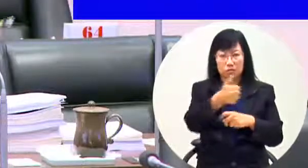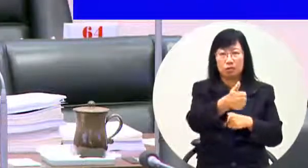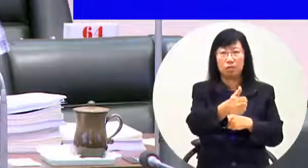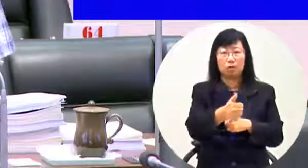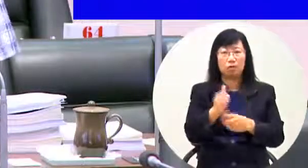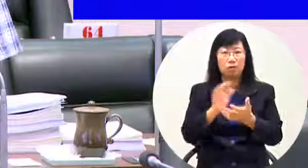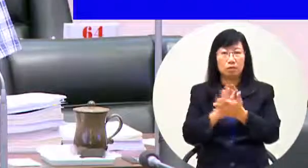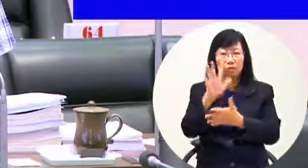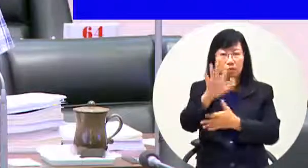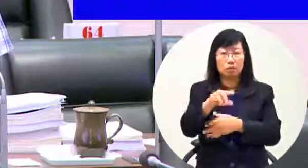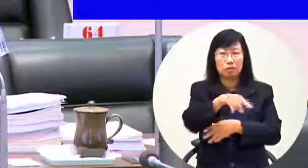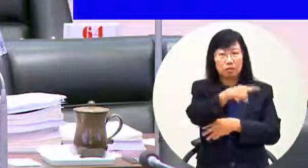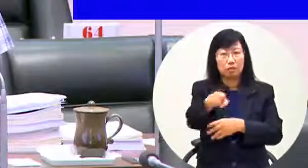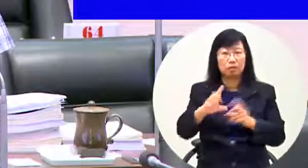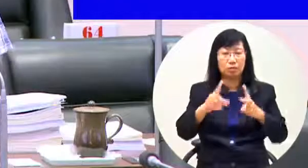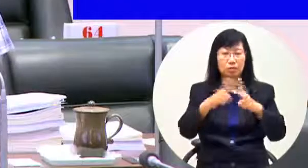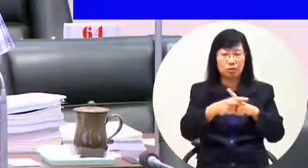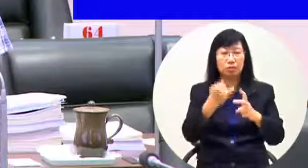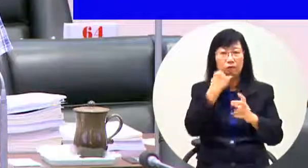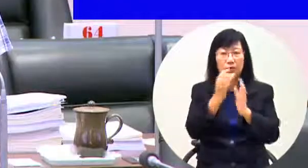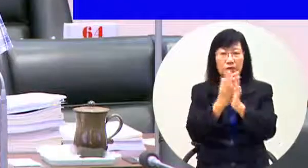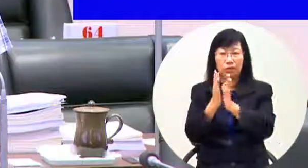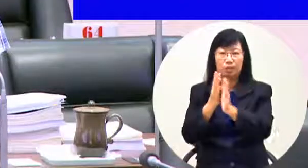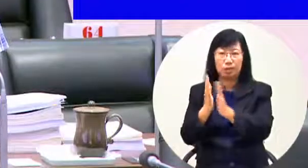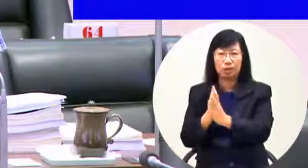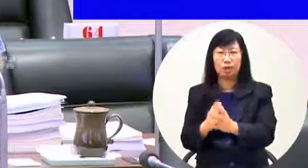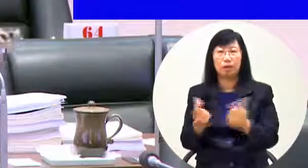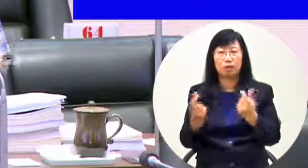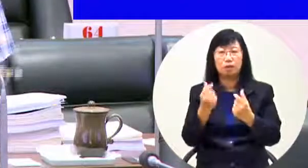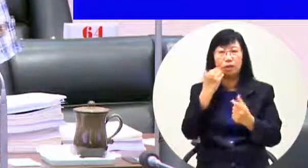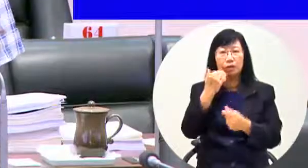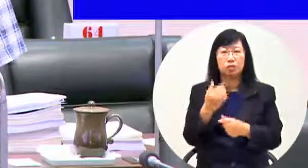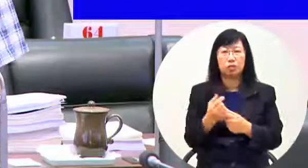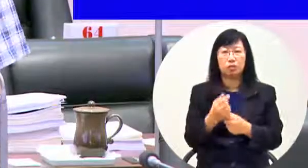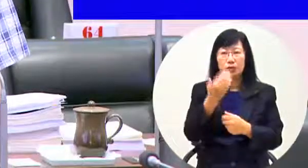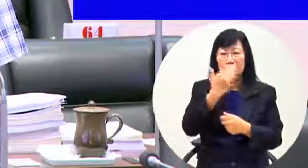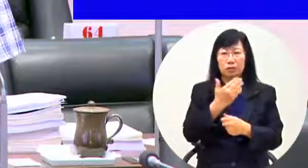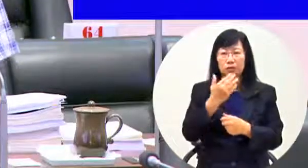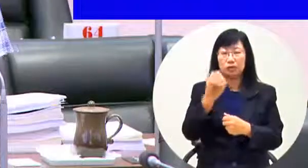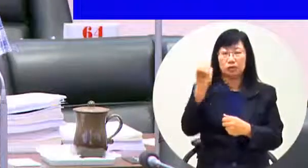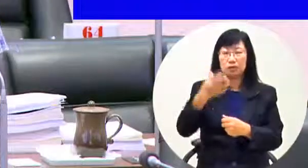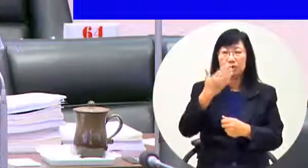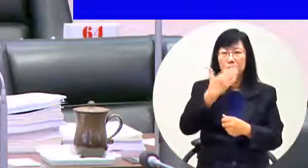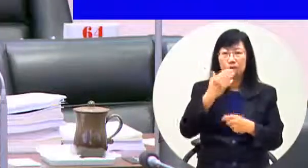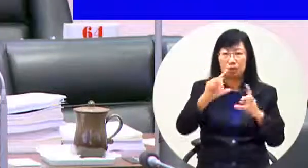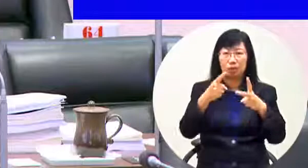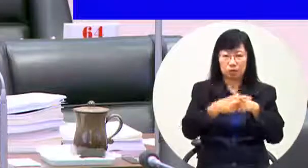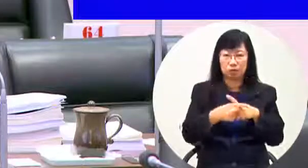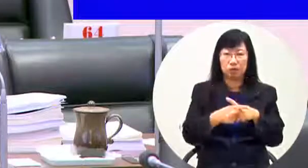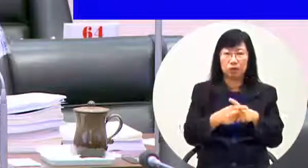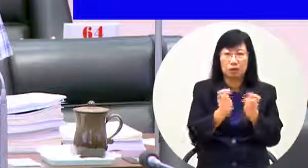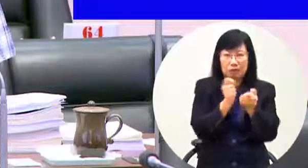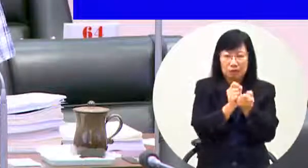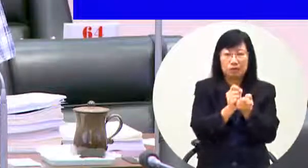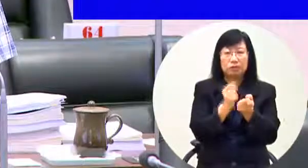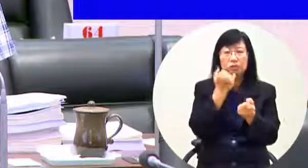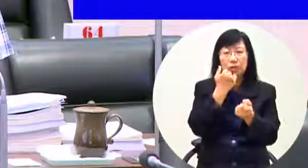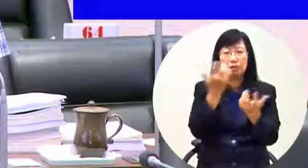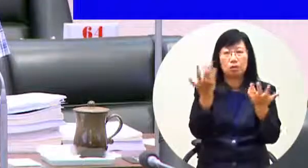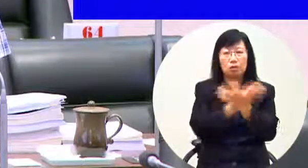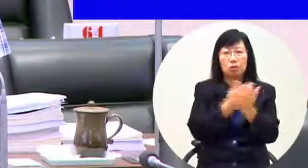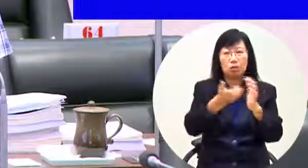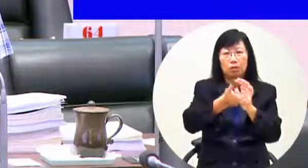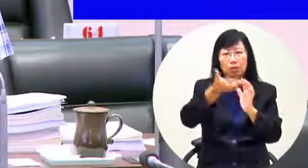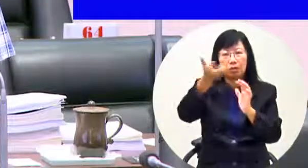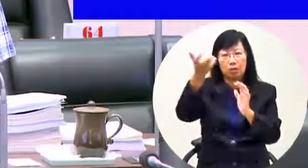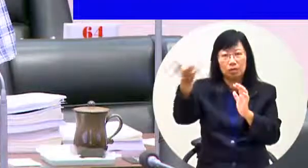譬如我们的新塘国小离的现有的国小都太近，它可以用迁校的迁到新的那些科学